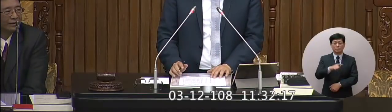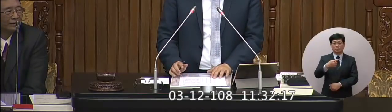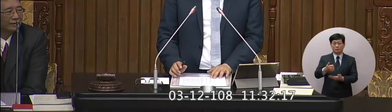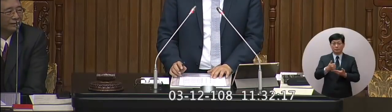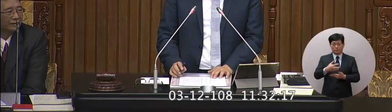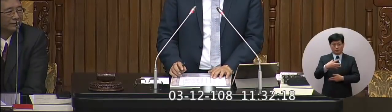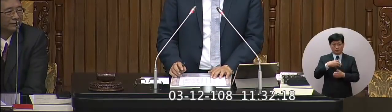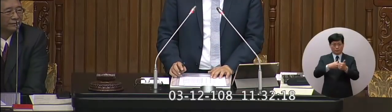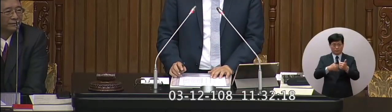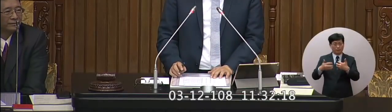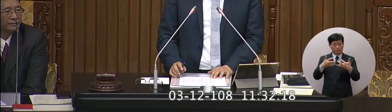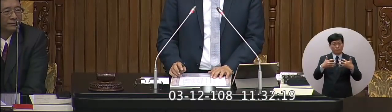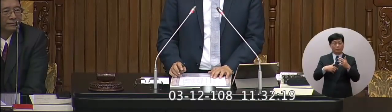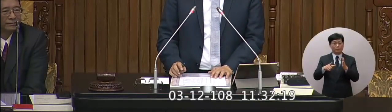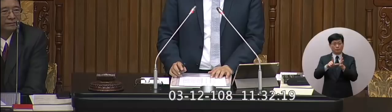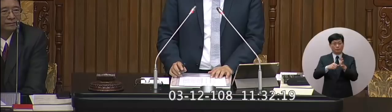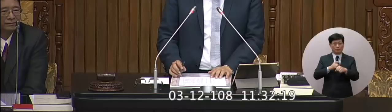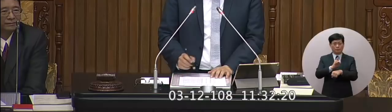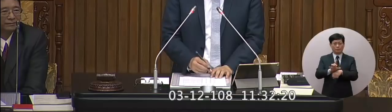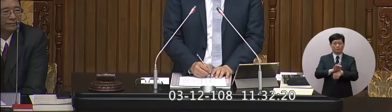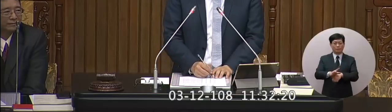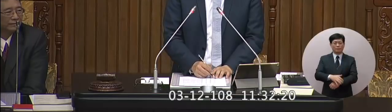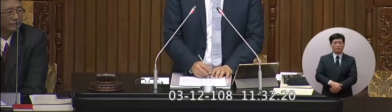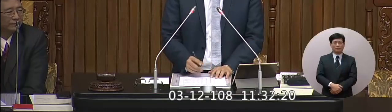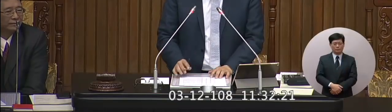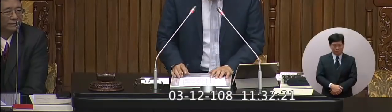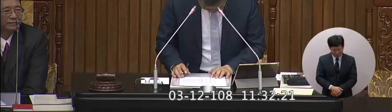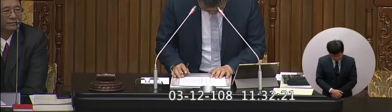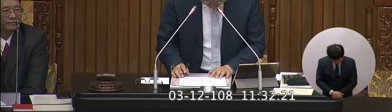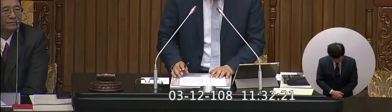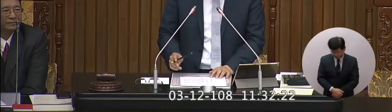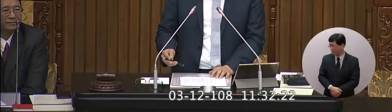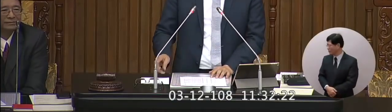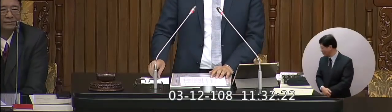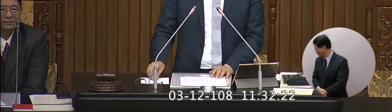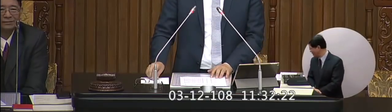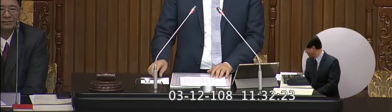接着请吴思瑶委员质询，询答时间为15分钟。